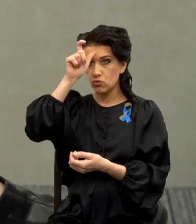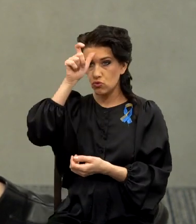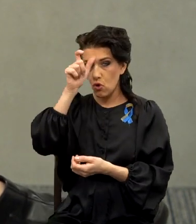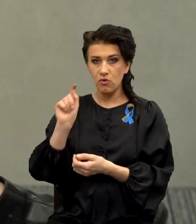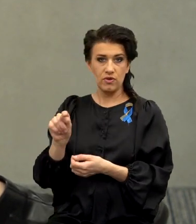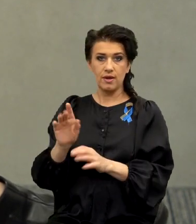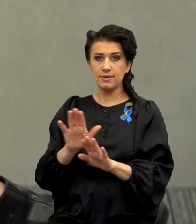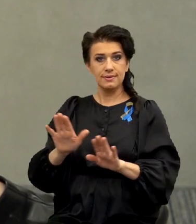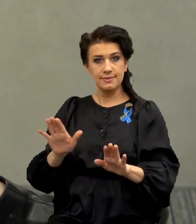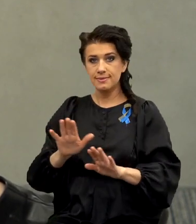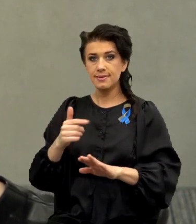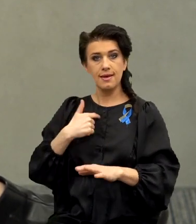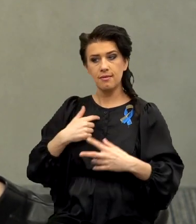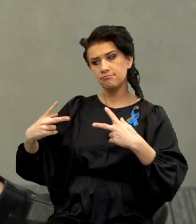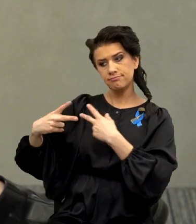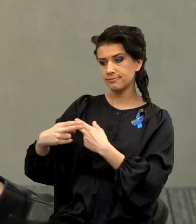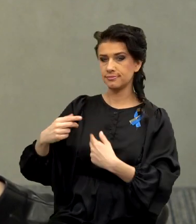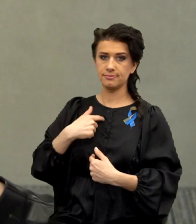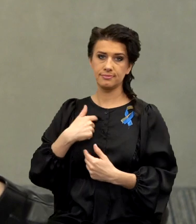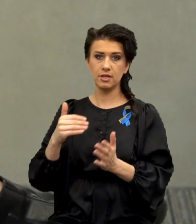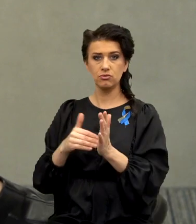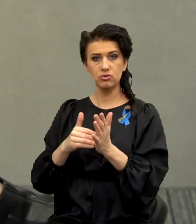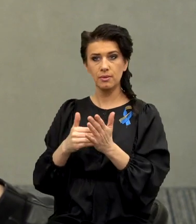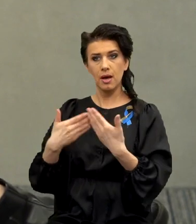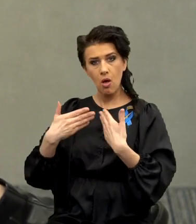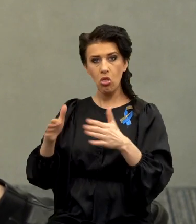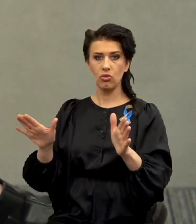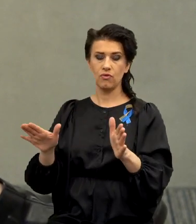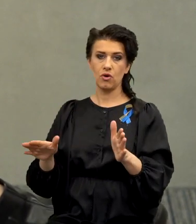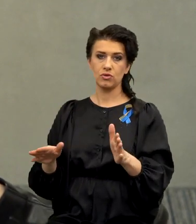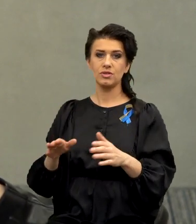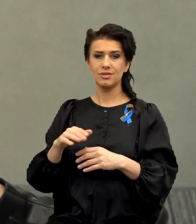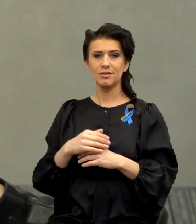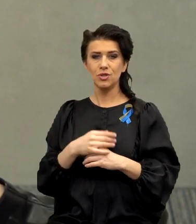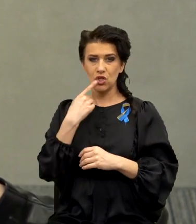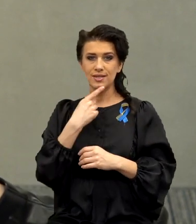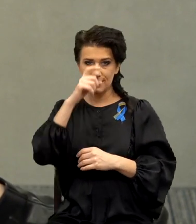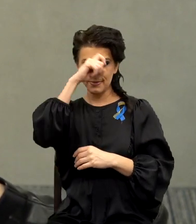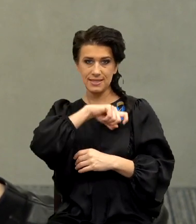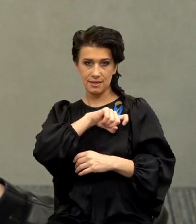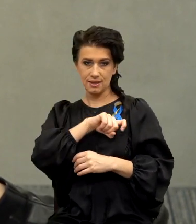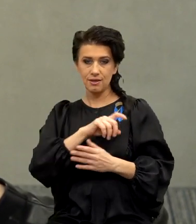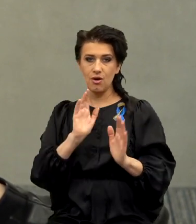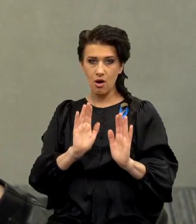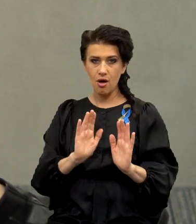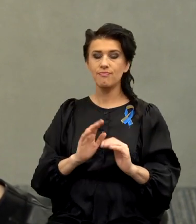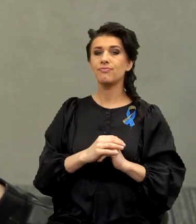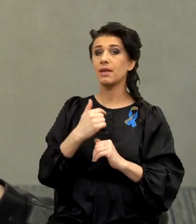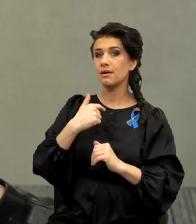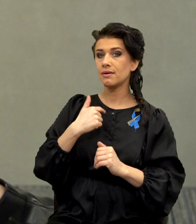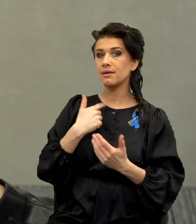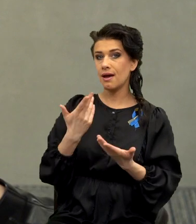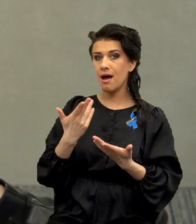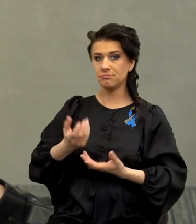wyjść naprzeciw, trochę używając takiego już psychoanalitycznego języka, projektując swoje